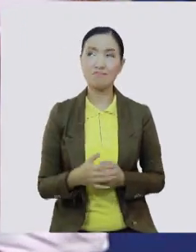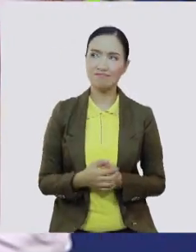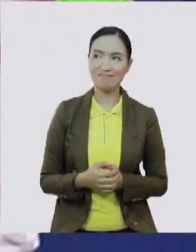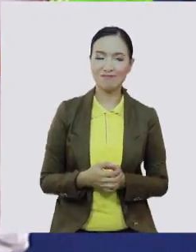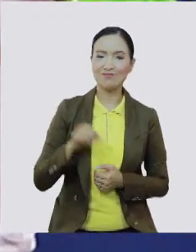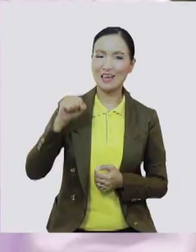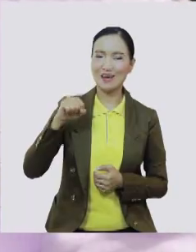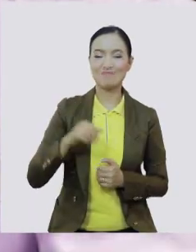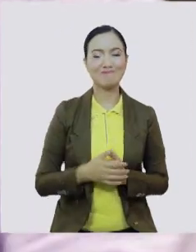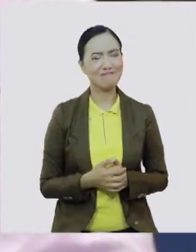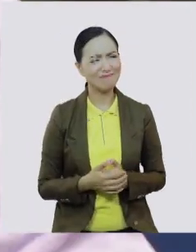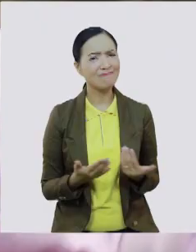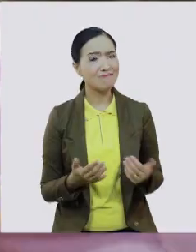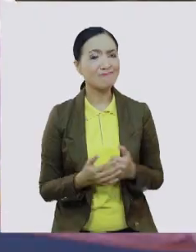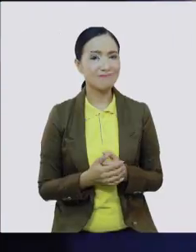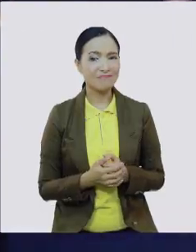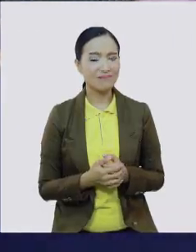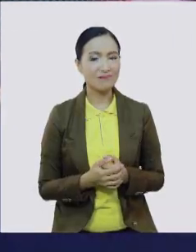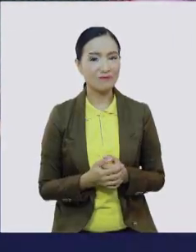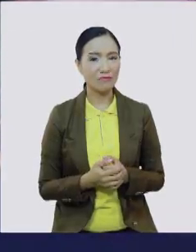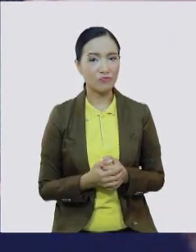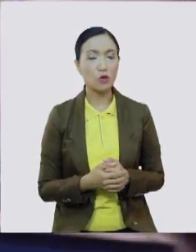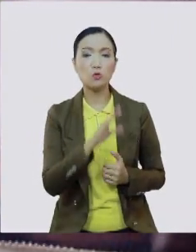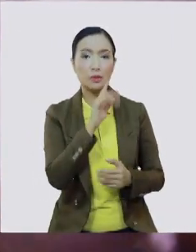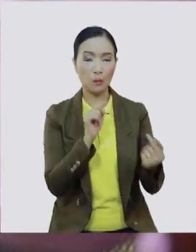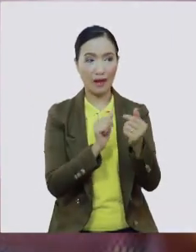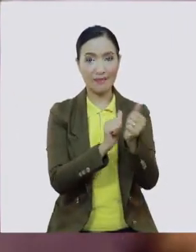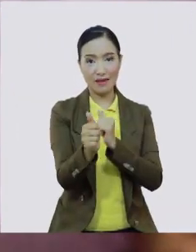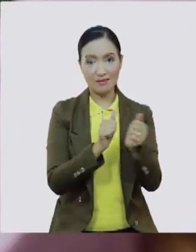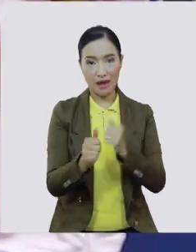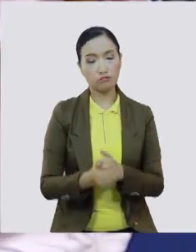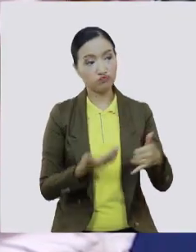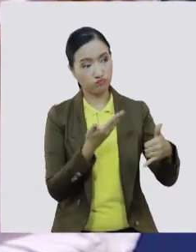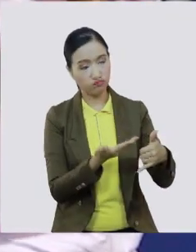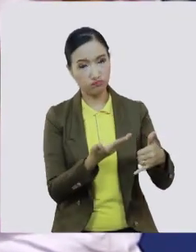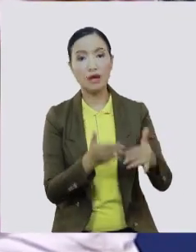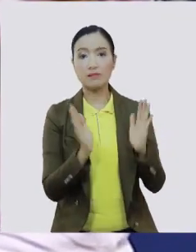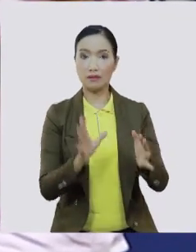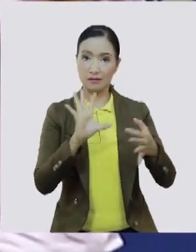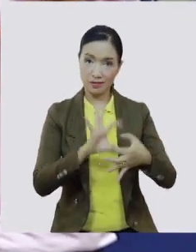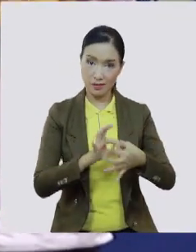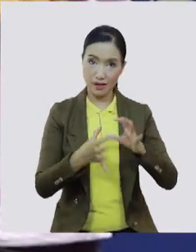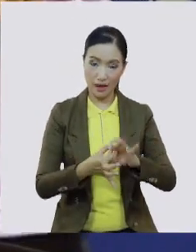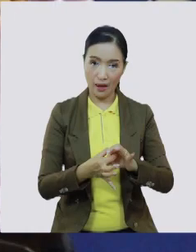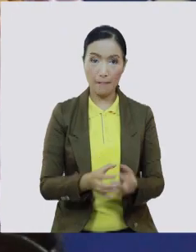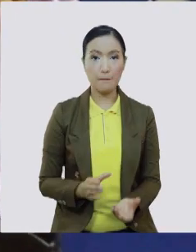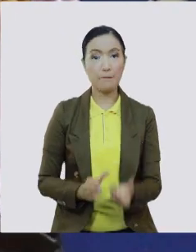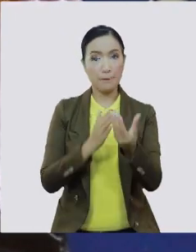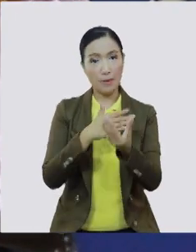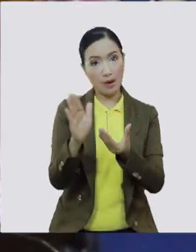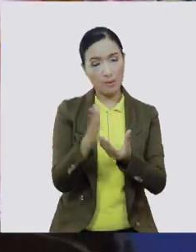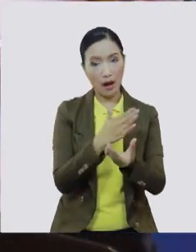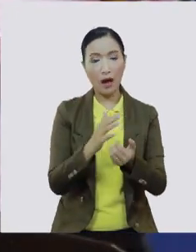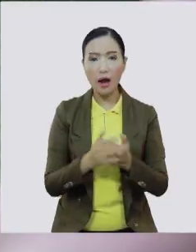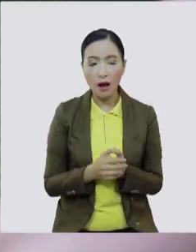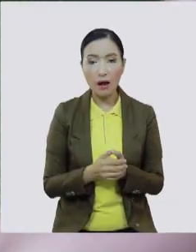ใช่ค ่ ะ อ๋อแล้วอย่างตอนนี้ถ้าเป็นในการแข่งขันเนี่ยเราถือว่าเราเป็นนักกีฬาเทเบิลเทนนิสเนี่ยค